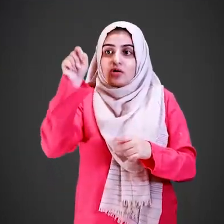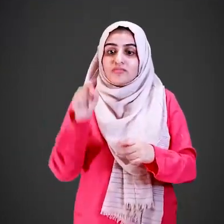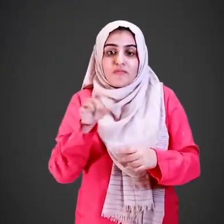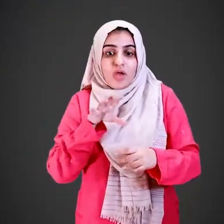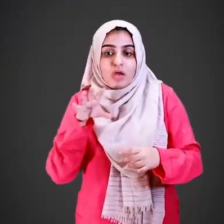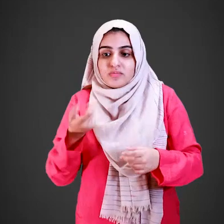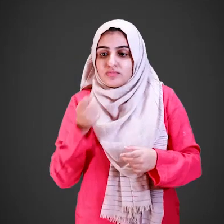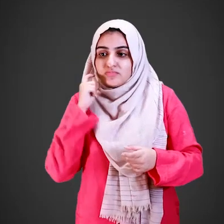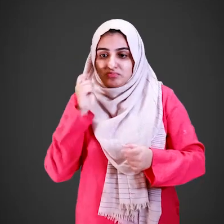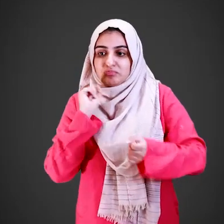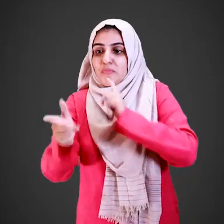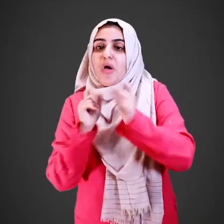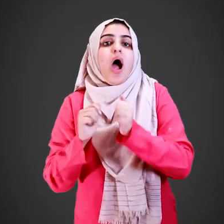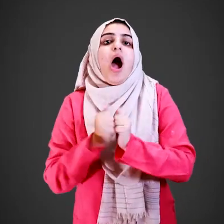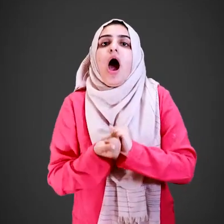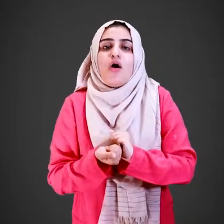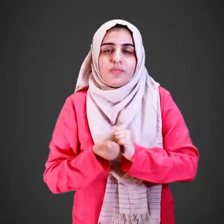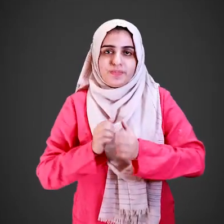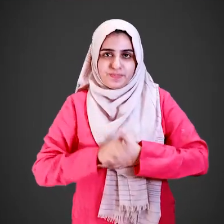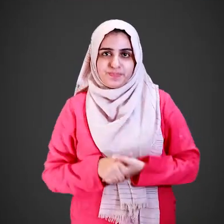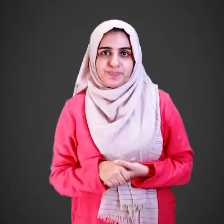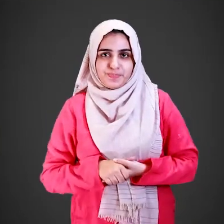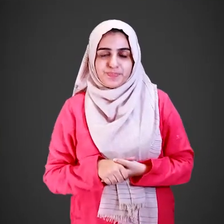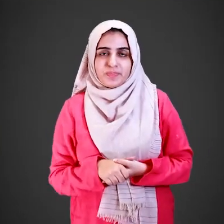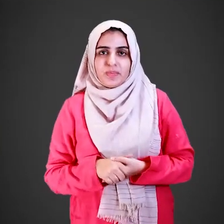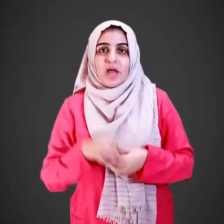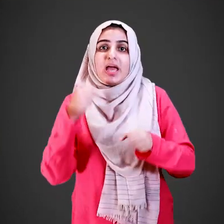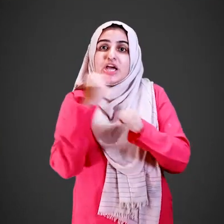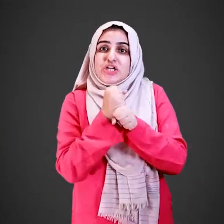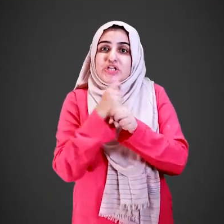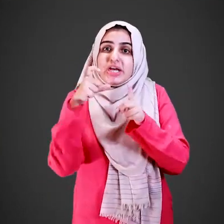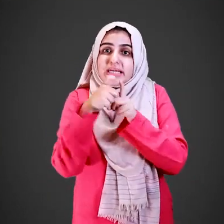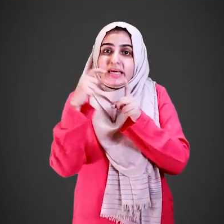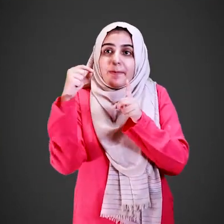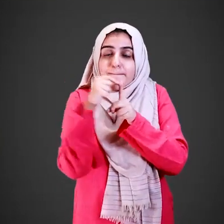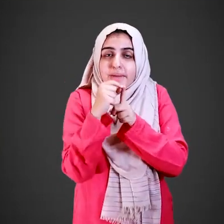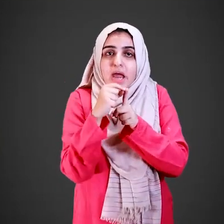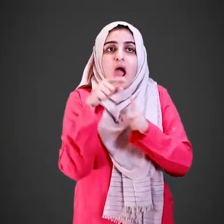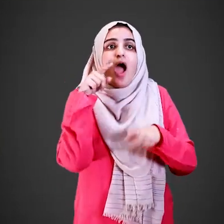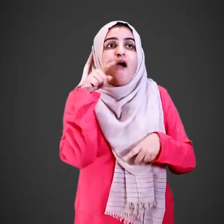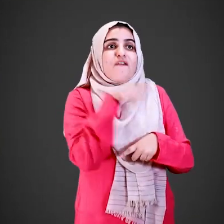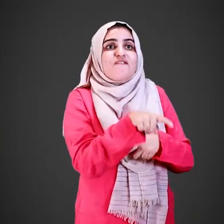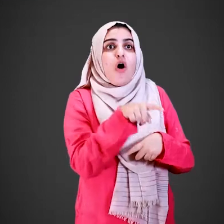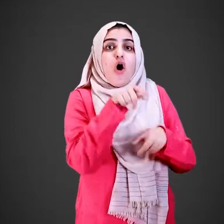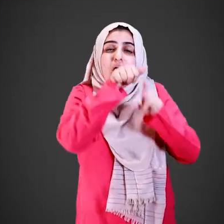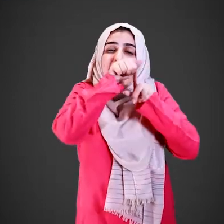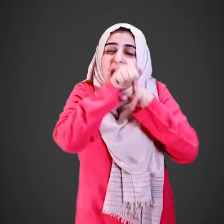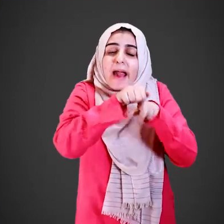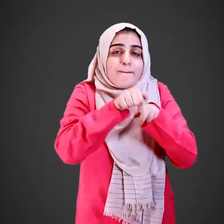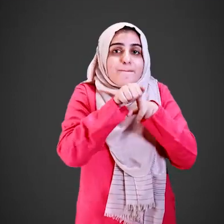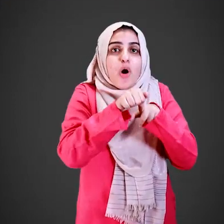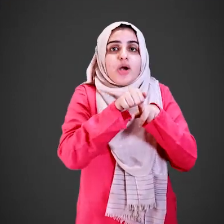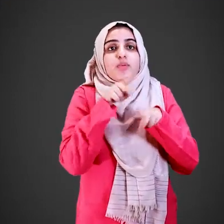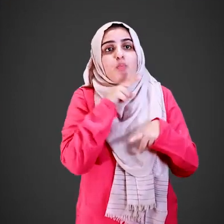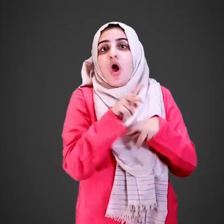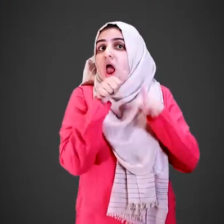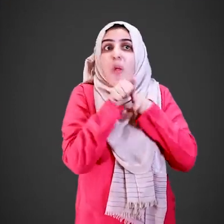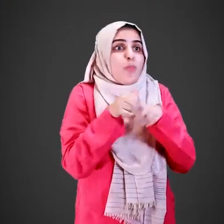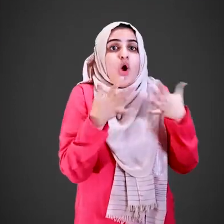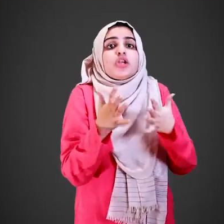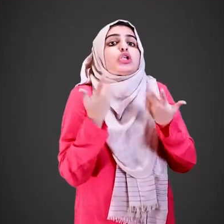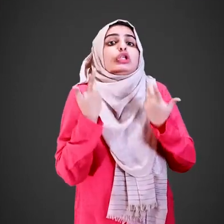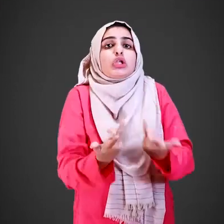अमेरिका का देखें तो वो हज़ारों में बात चली जाती है। इसी तरह चाइना का है, उनका भी काफ़ी ज़्यादा है। तो हर मुल्क का इसके